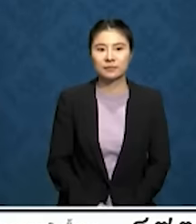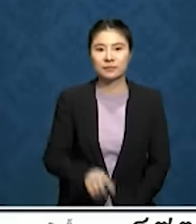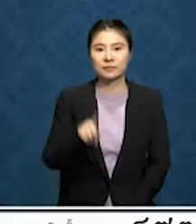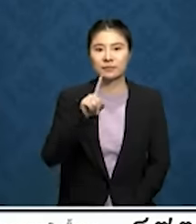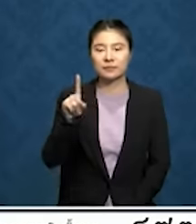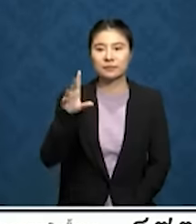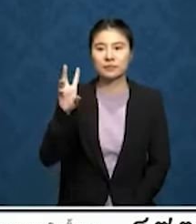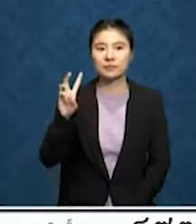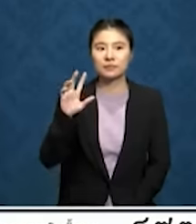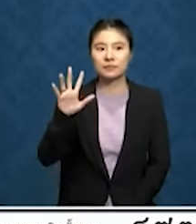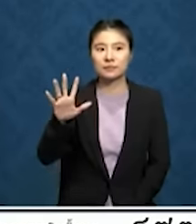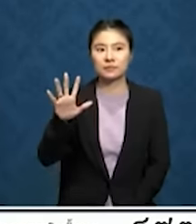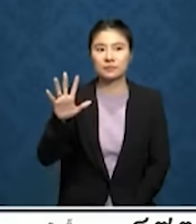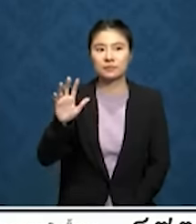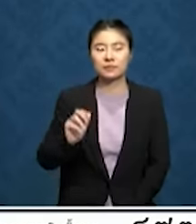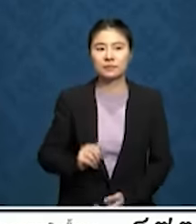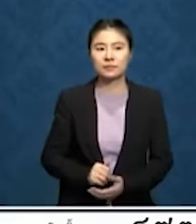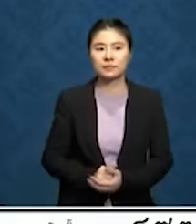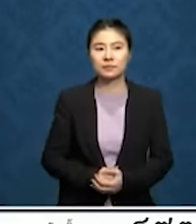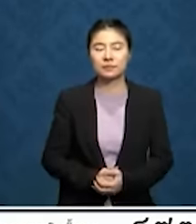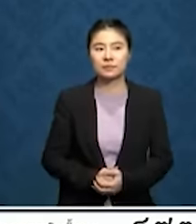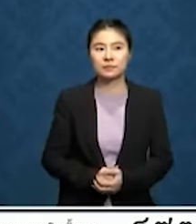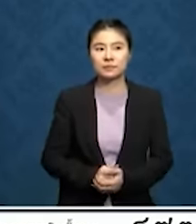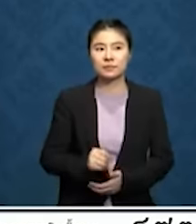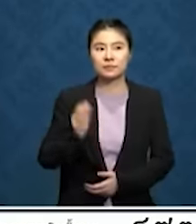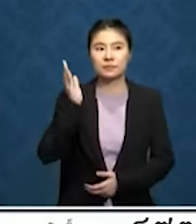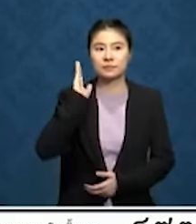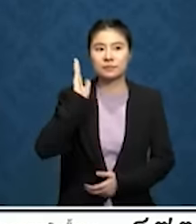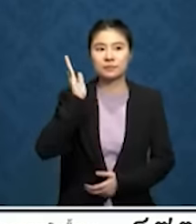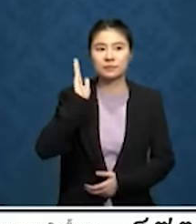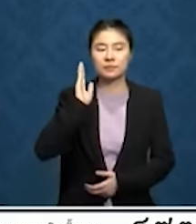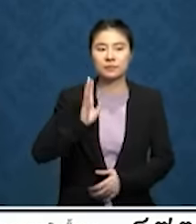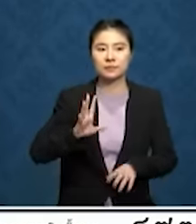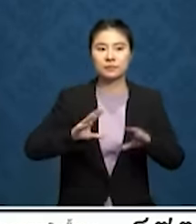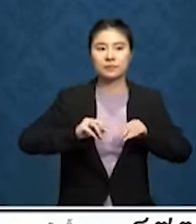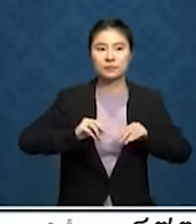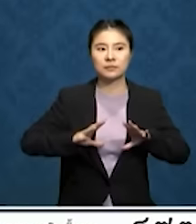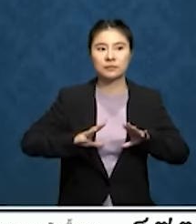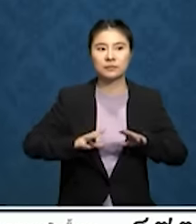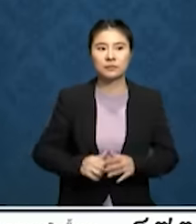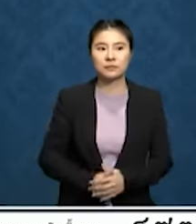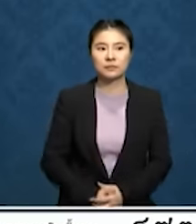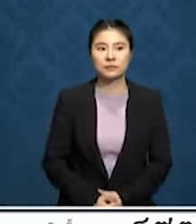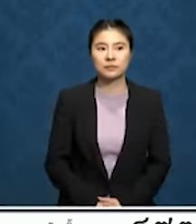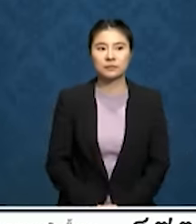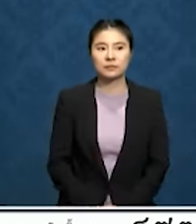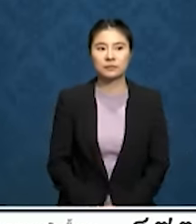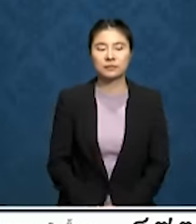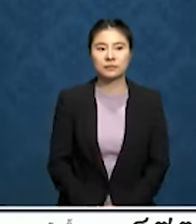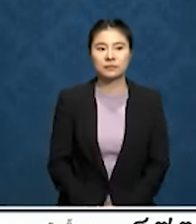165นายธัญธรธนินวัฒนาธร ไม่เห็นชอบครับ